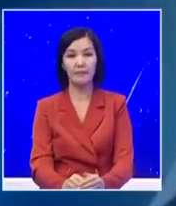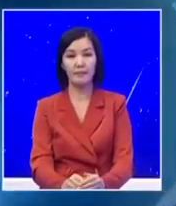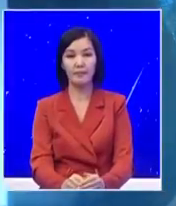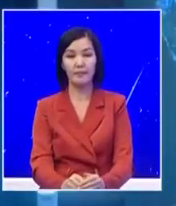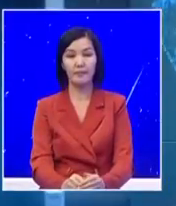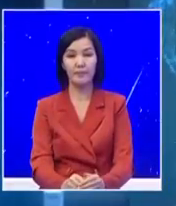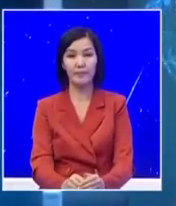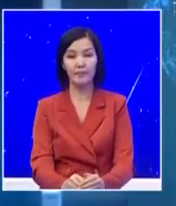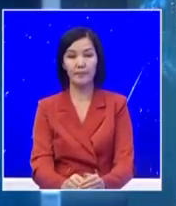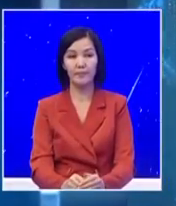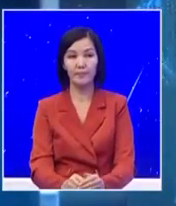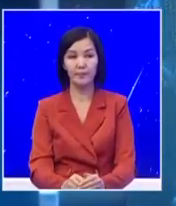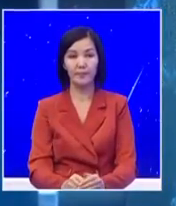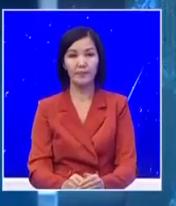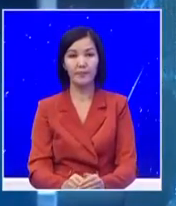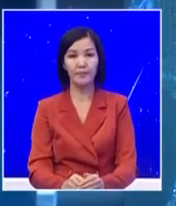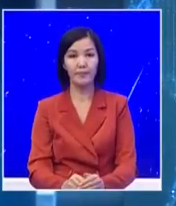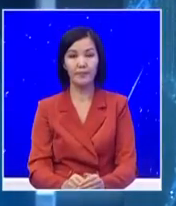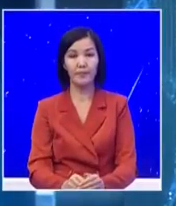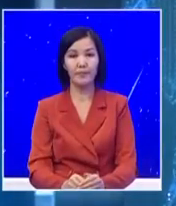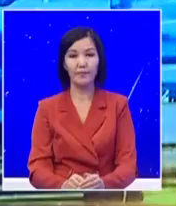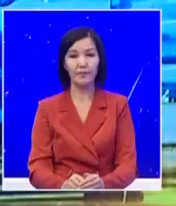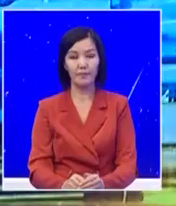Құдайберген, Абылай Құттықбай, Жетісу телеарнасы.